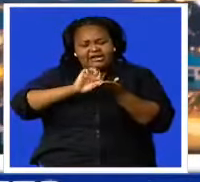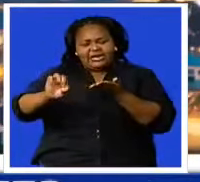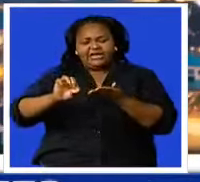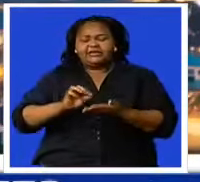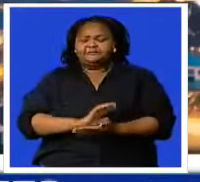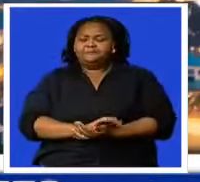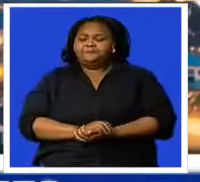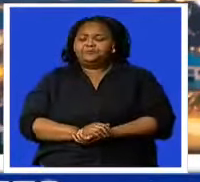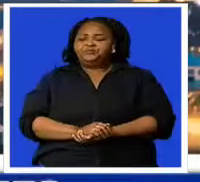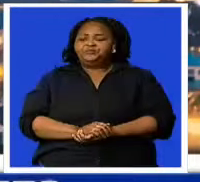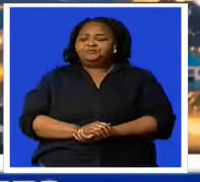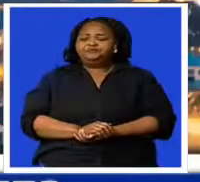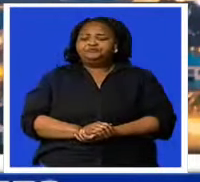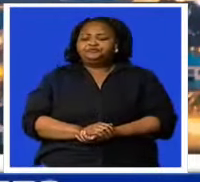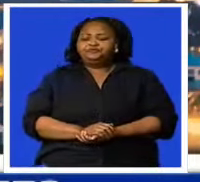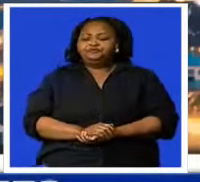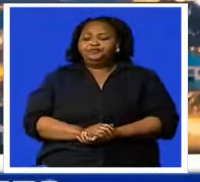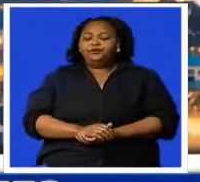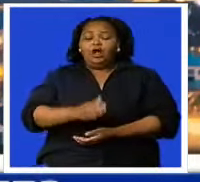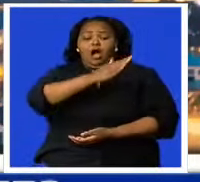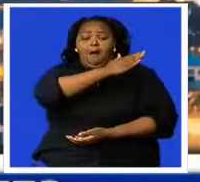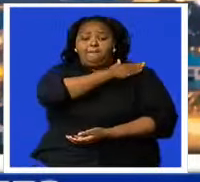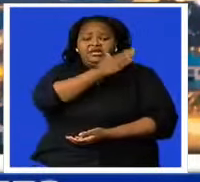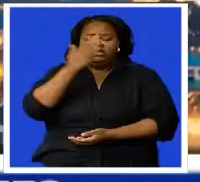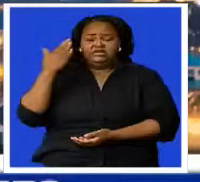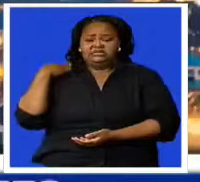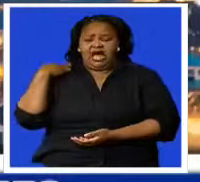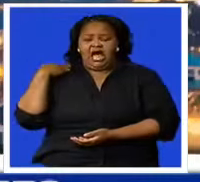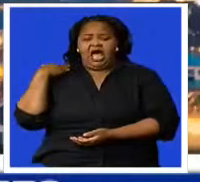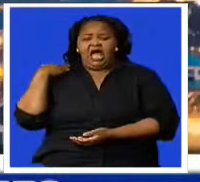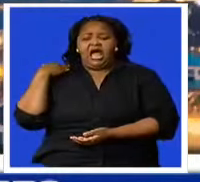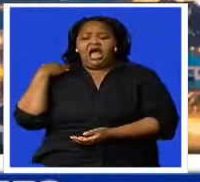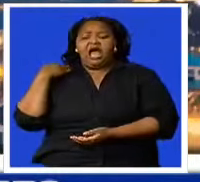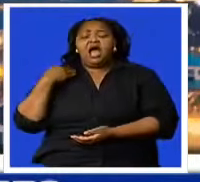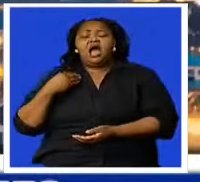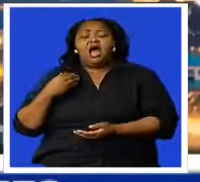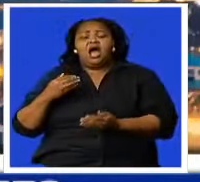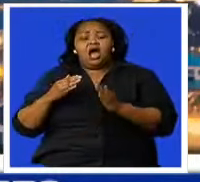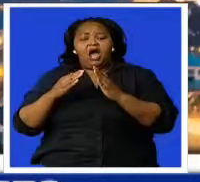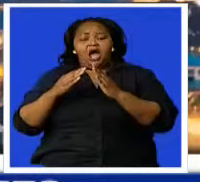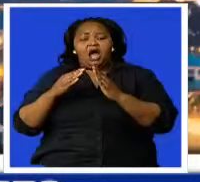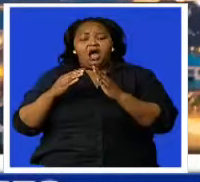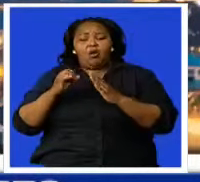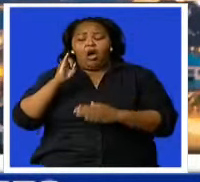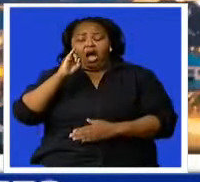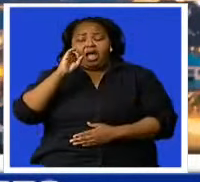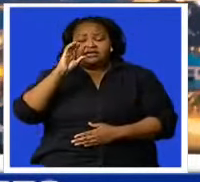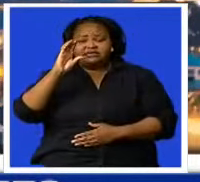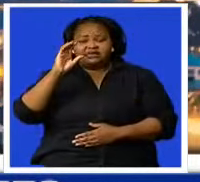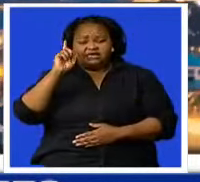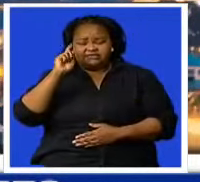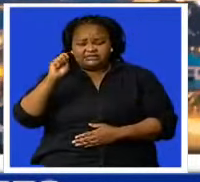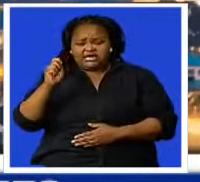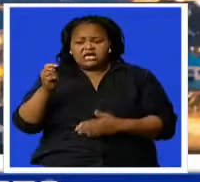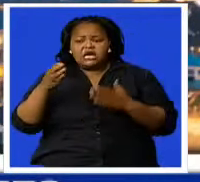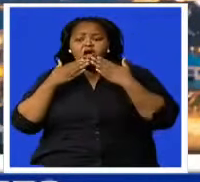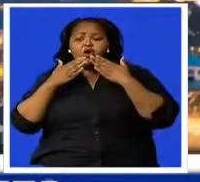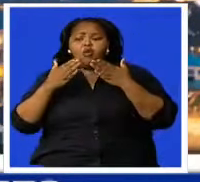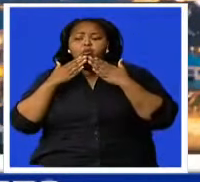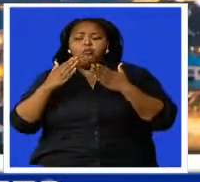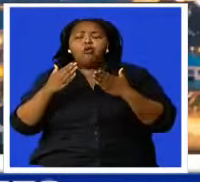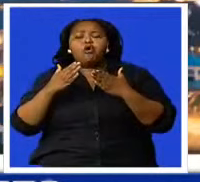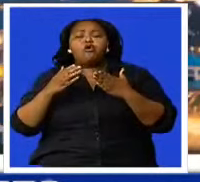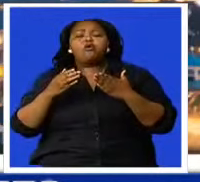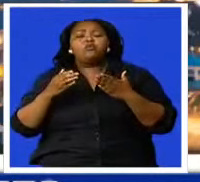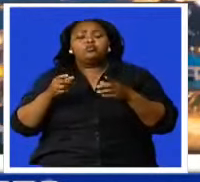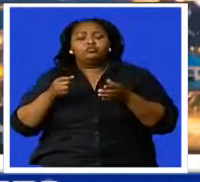Losabambe kuba induna yetekwatisa Mancoba Khumalo sewubonge tinkampani letingekho ngaphansi kwahulumende ngekusekela abafundi bemanyuvesi